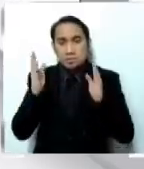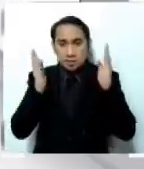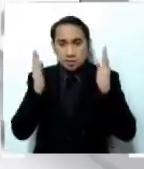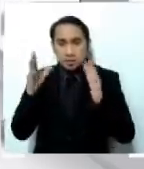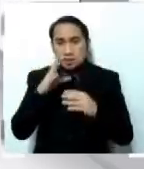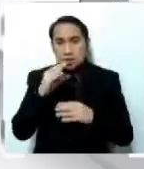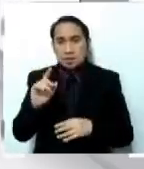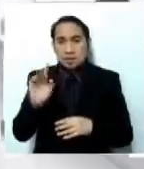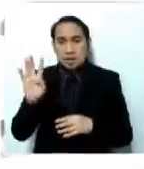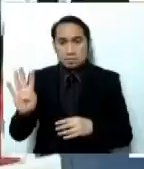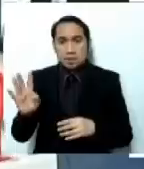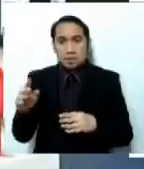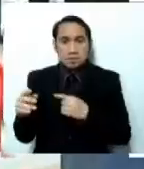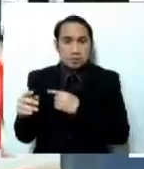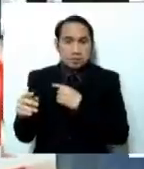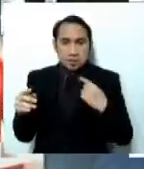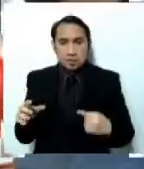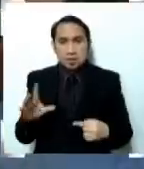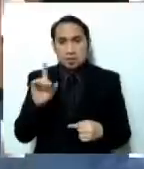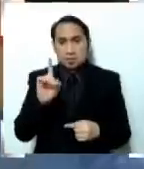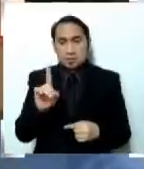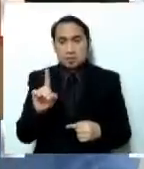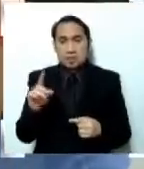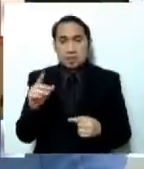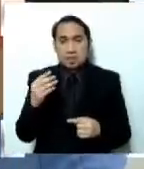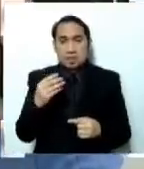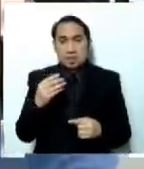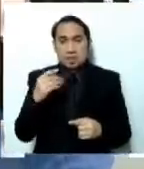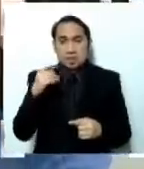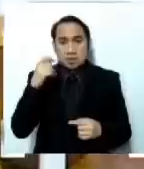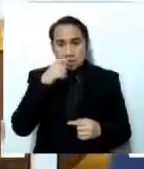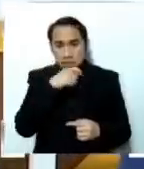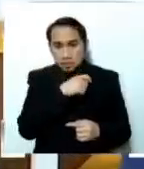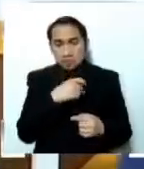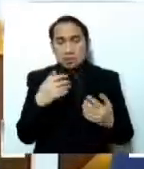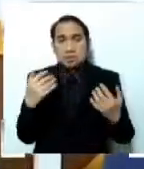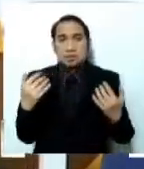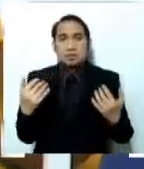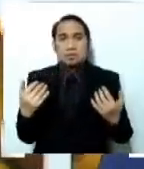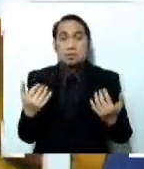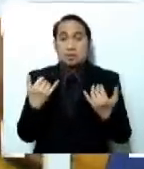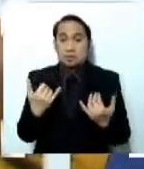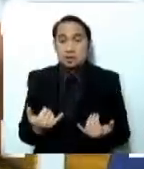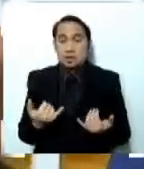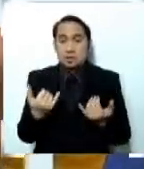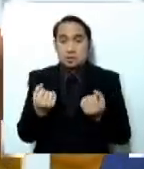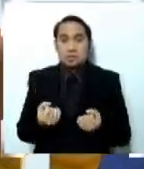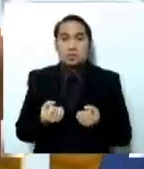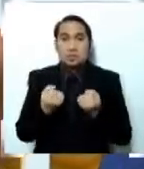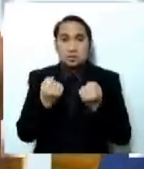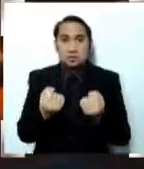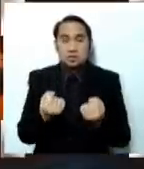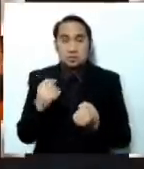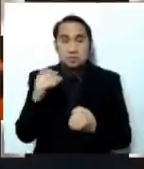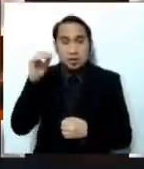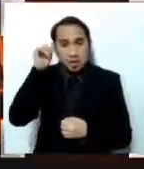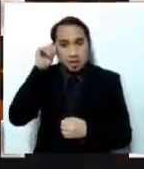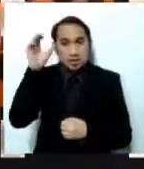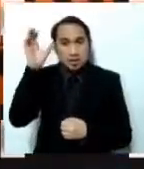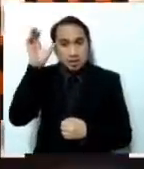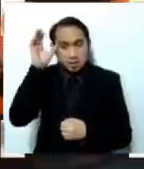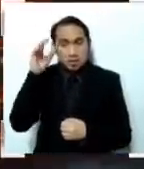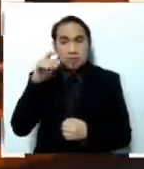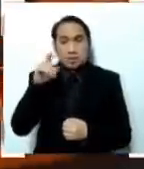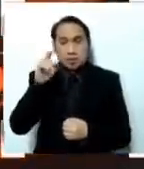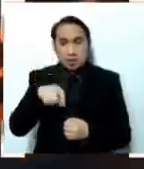Taiwan. Ang suhestyon ni dating DFA Secretary at ngayon Taguig Pateros Representative Alan Peter Cayetano